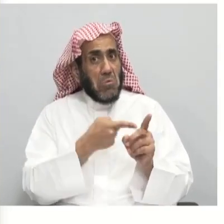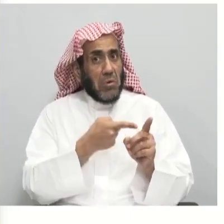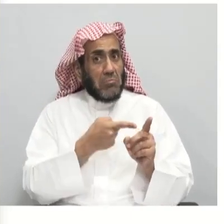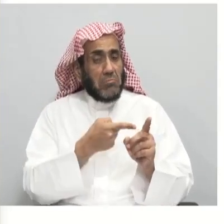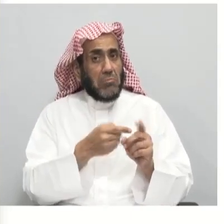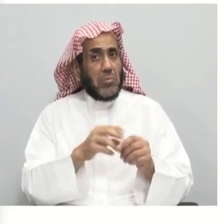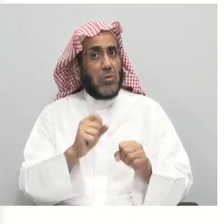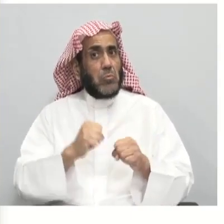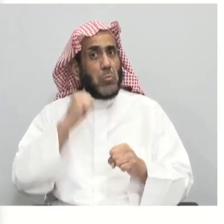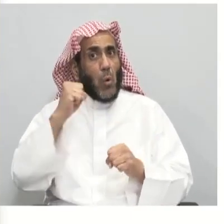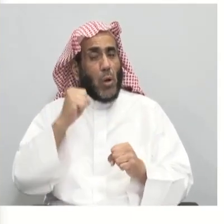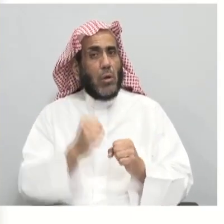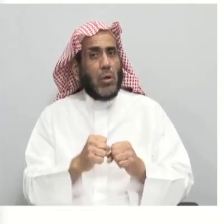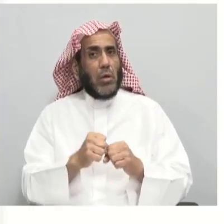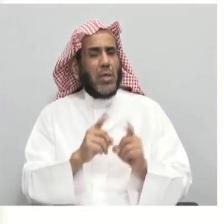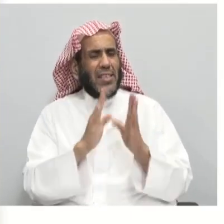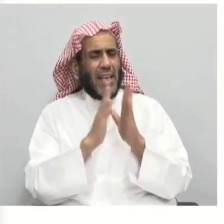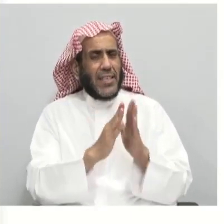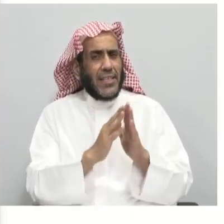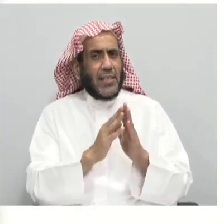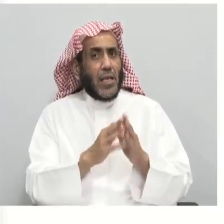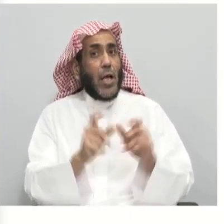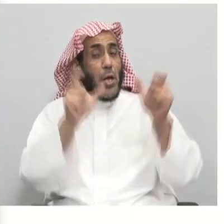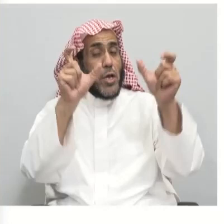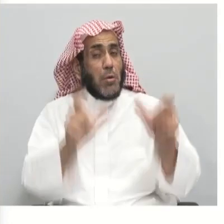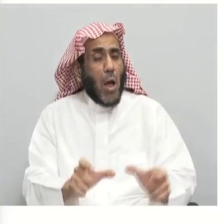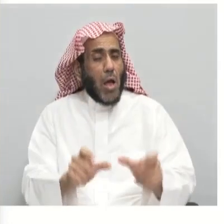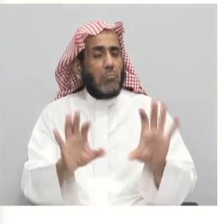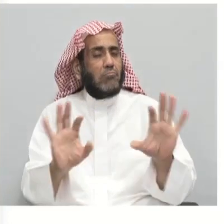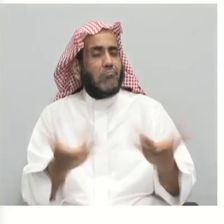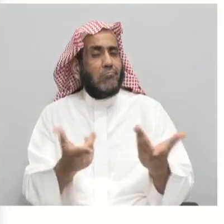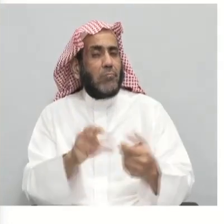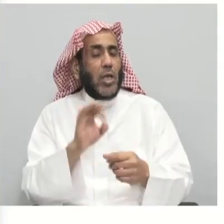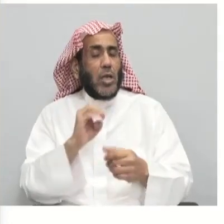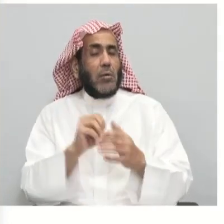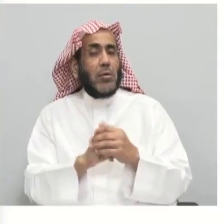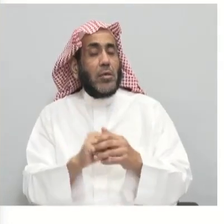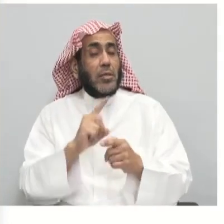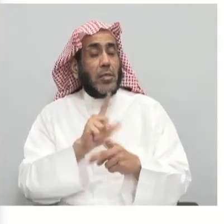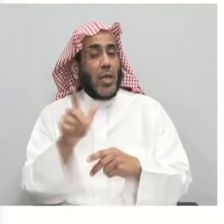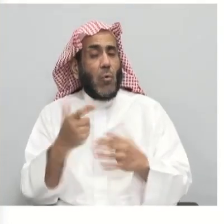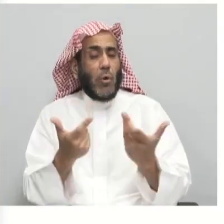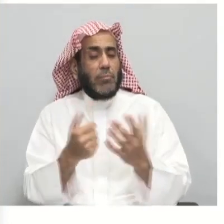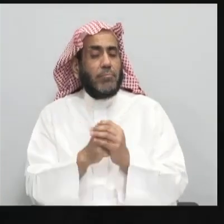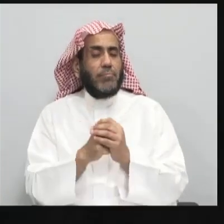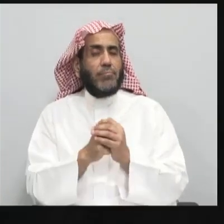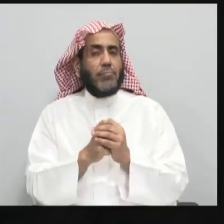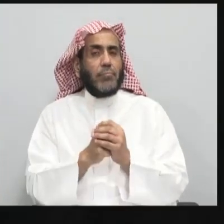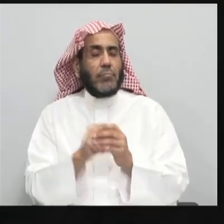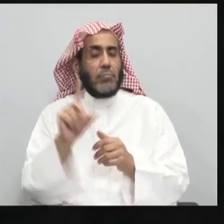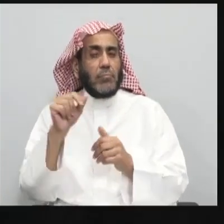تقويه تحديد حمايه نختار الاجابه الصحيحه هنا